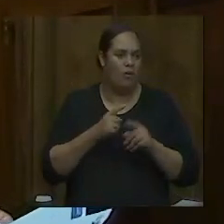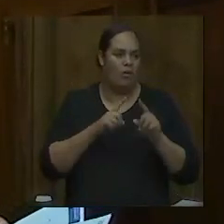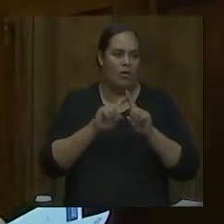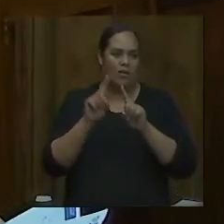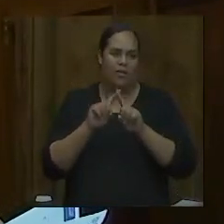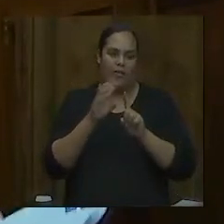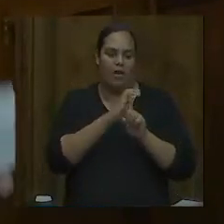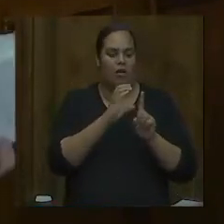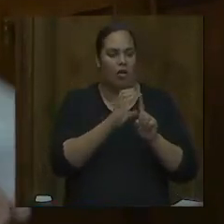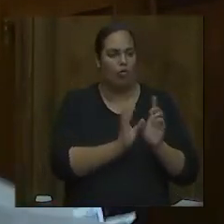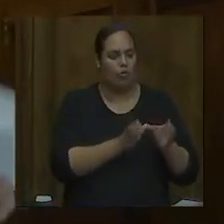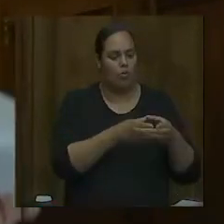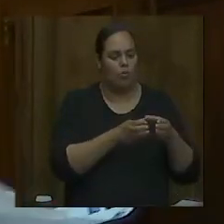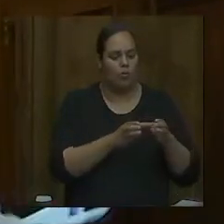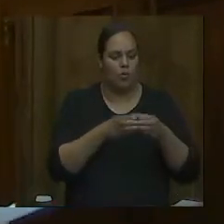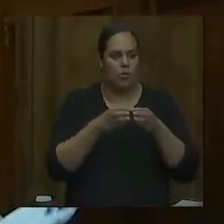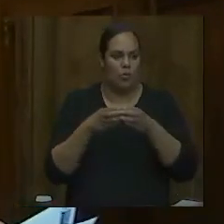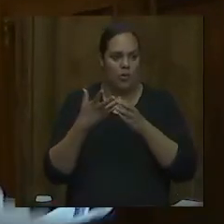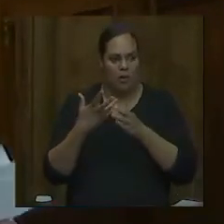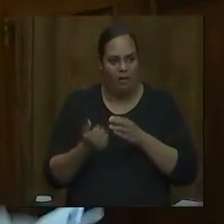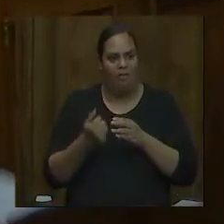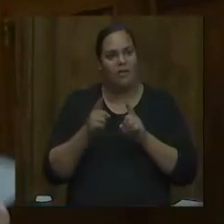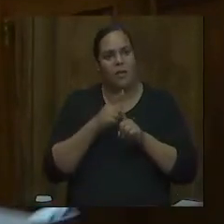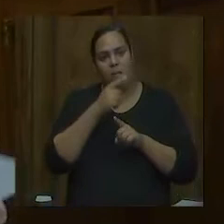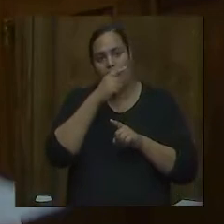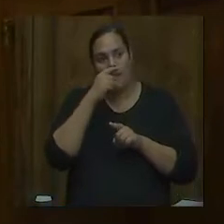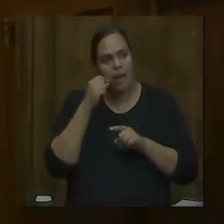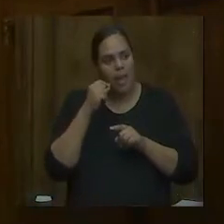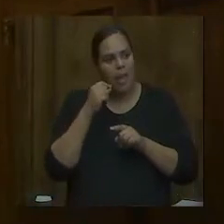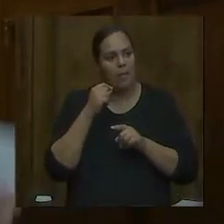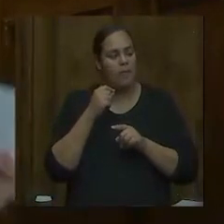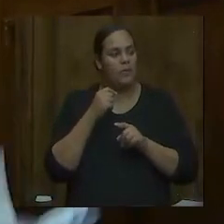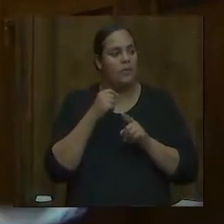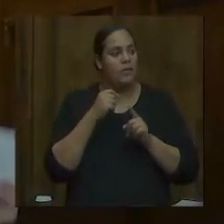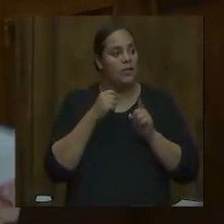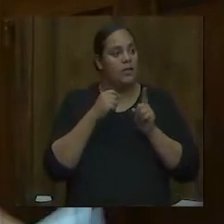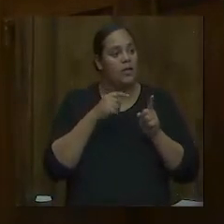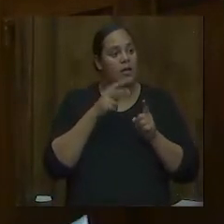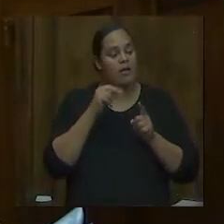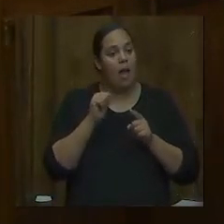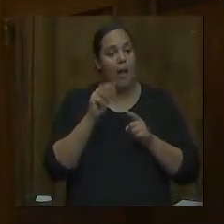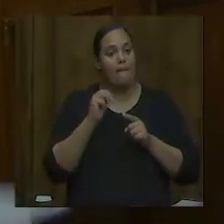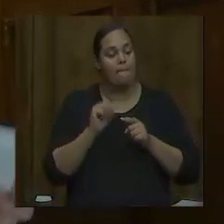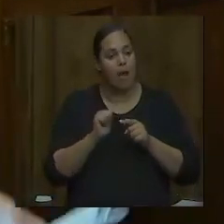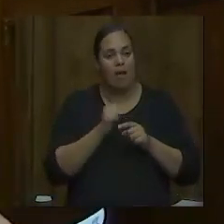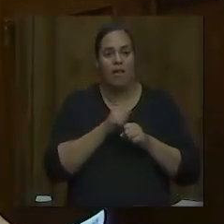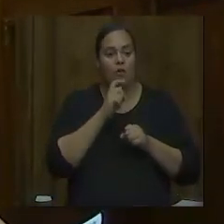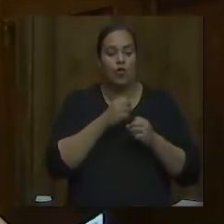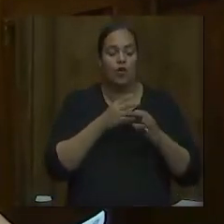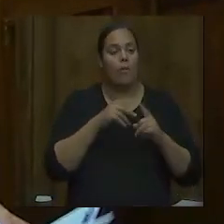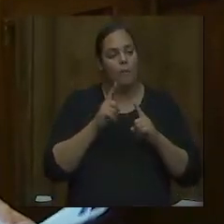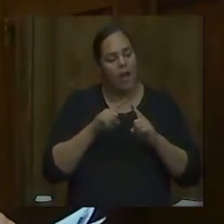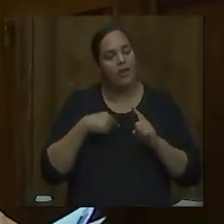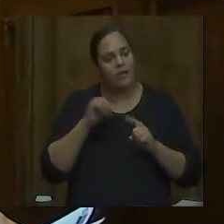different culture groups. Daar is, hulle is ook besig, Nama word nie meer so baie gepraat nie, maar Nama word wel in